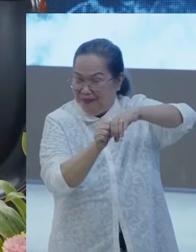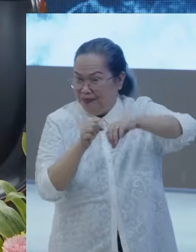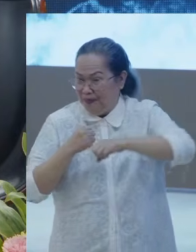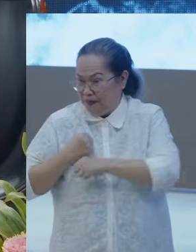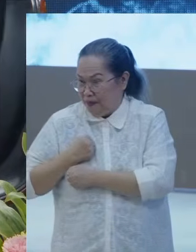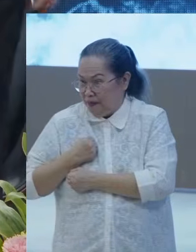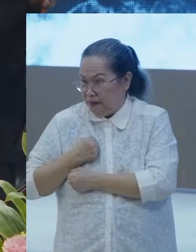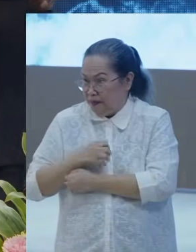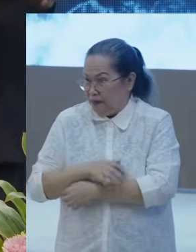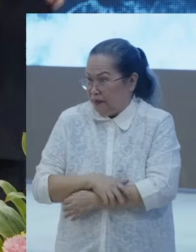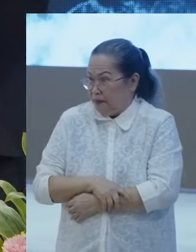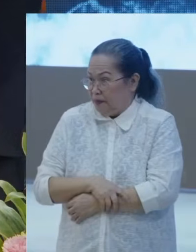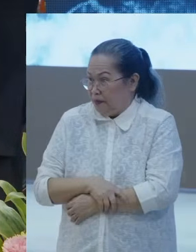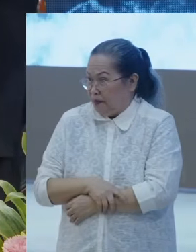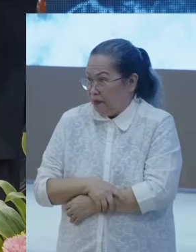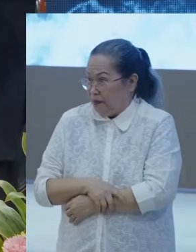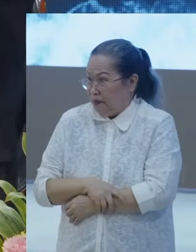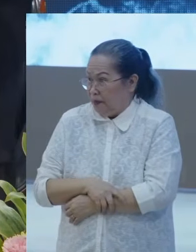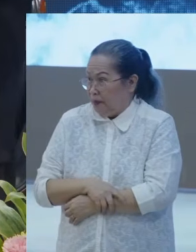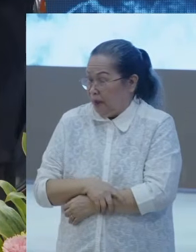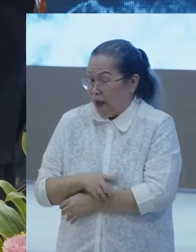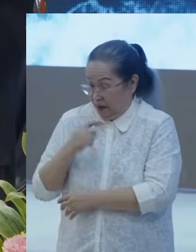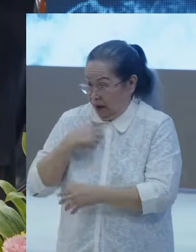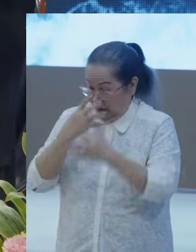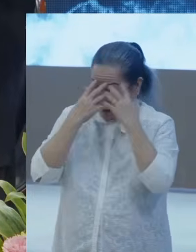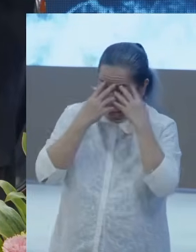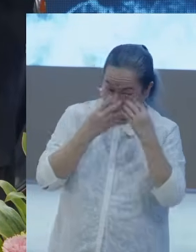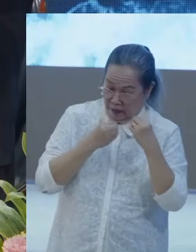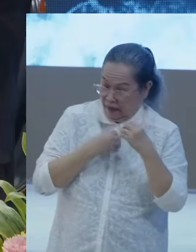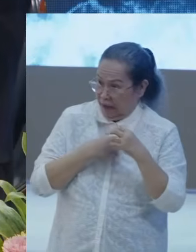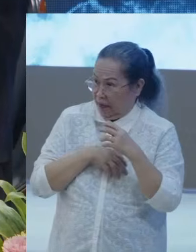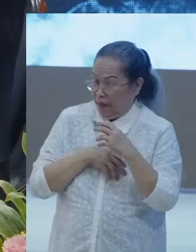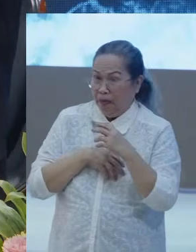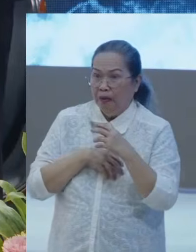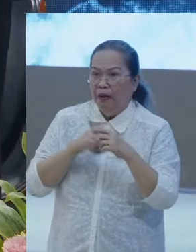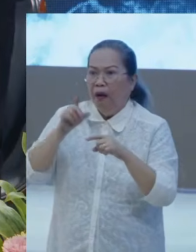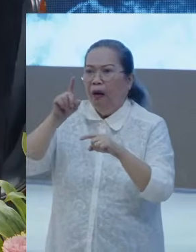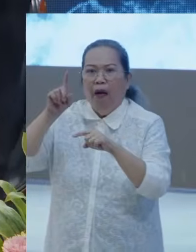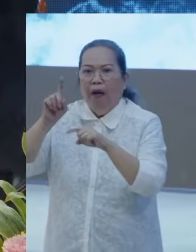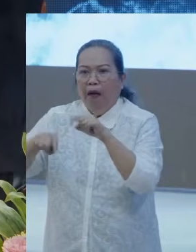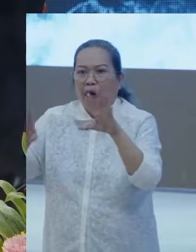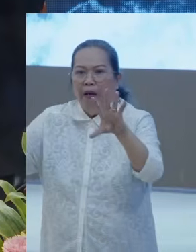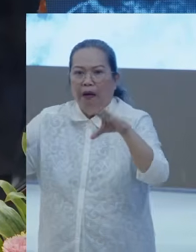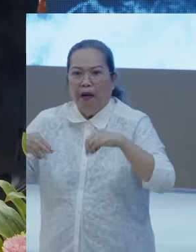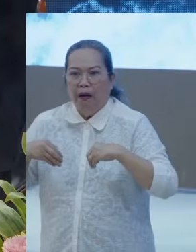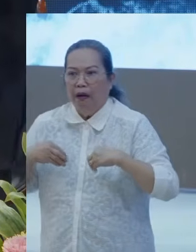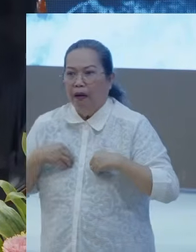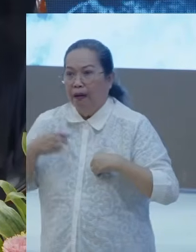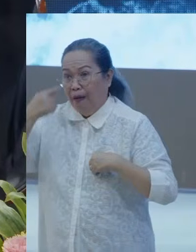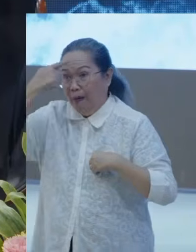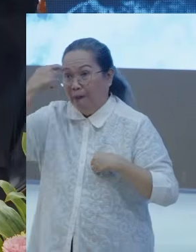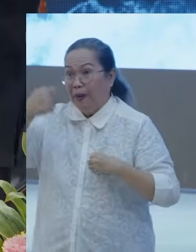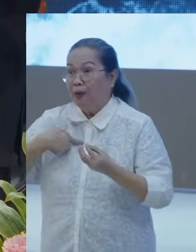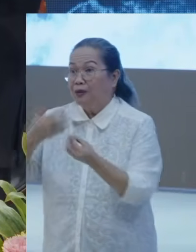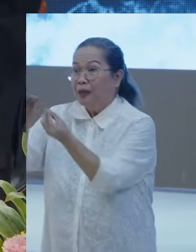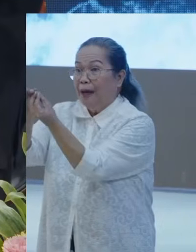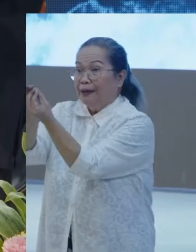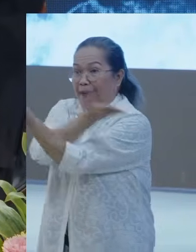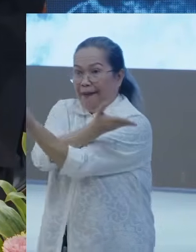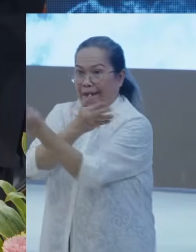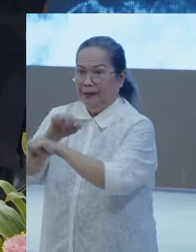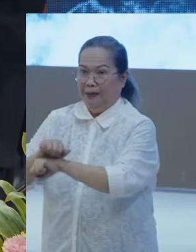hindi nyo aaminin na kayo'y nakatulog. Kasi that's a dereliction of duty.